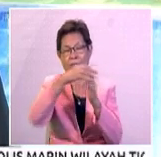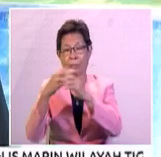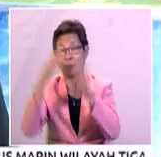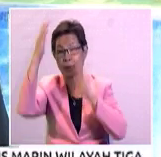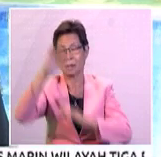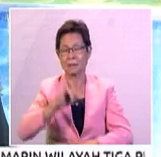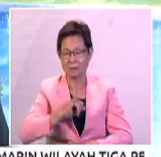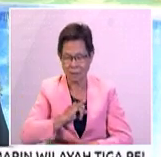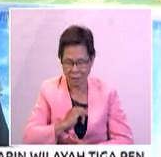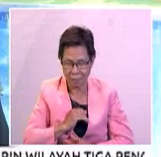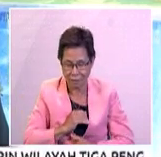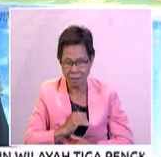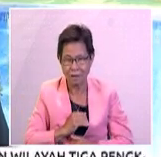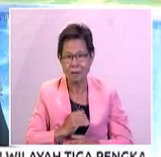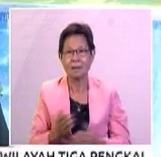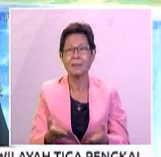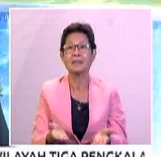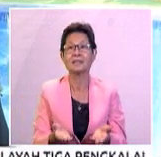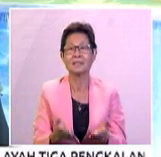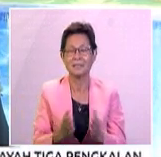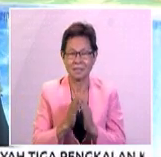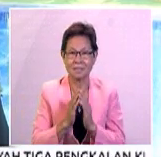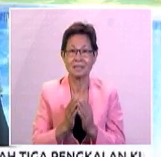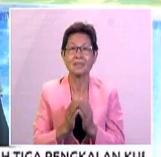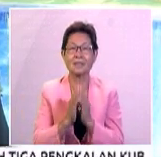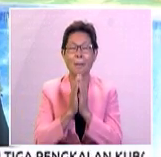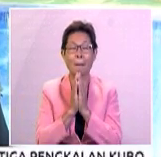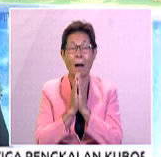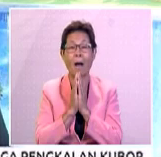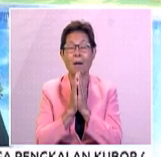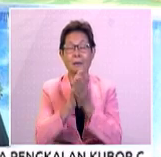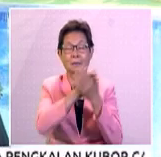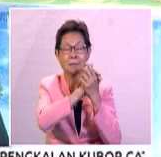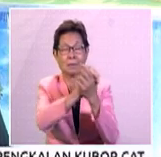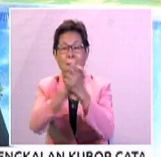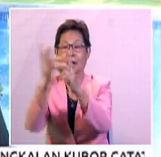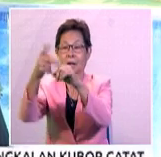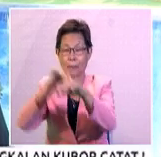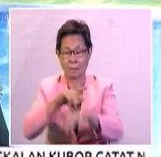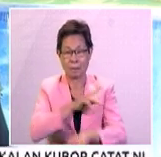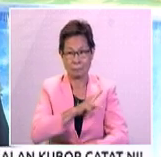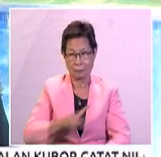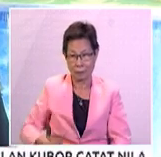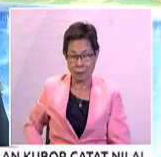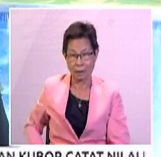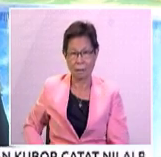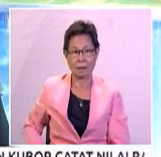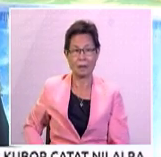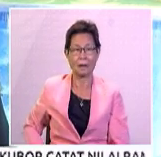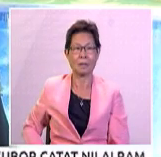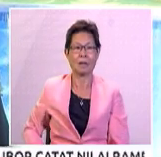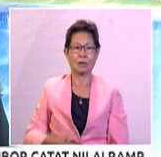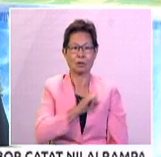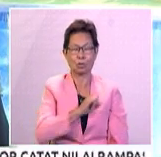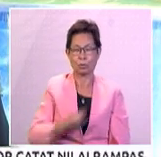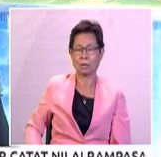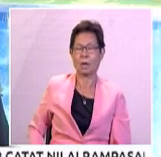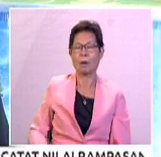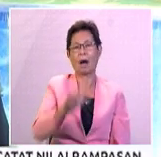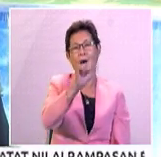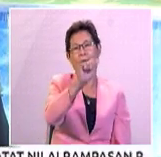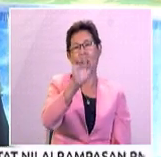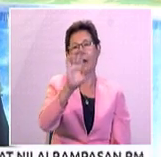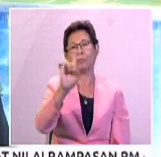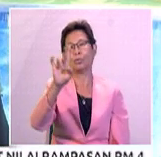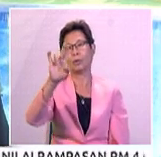patik merafak sembah setinggi-tinggi taniah kebuah duli Yang Maha Mulia Seri Paduka Baginda Yang di-Pertuan Agong Sultan Abdullah